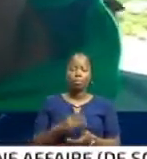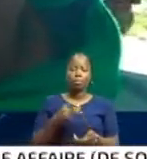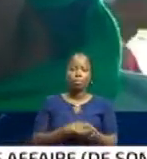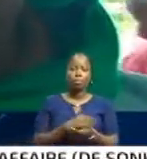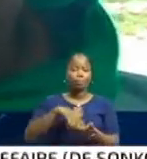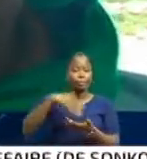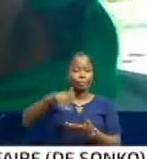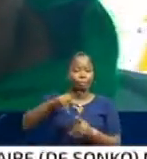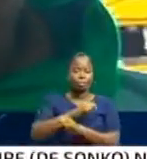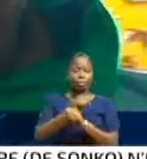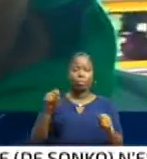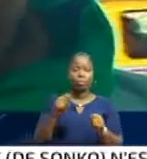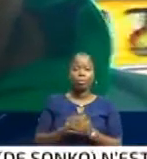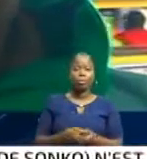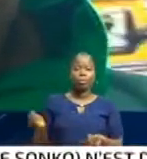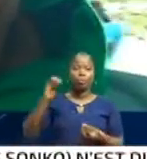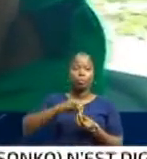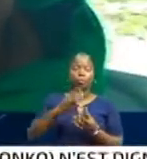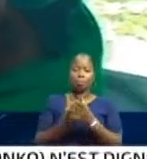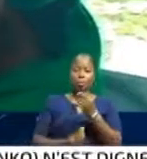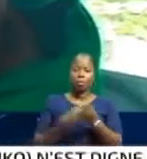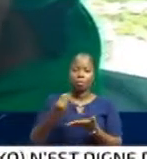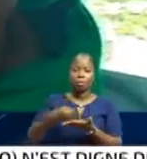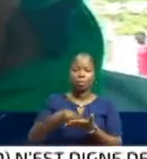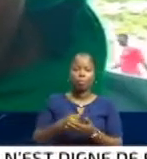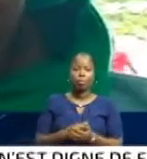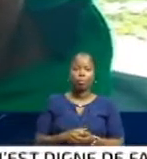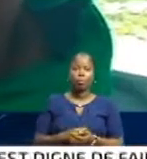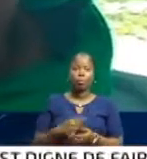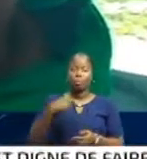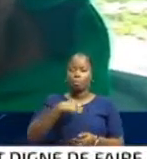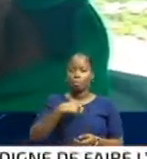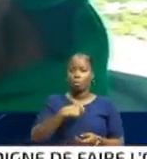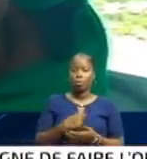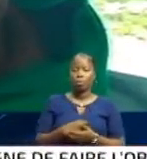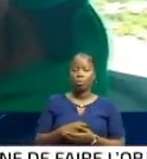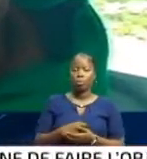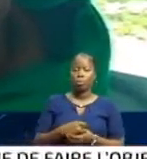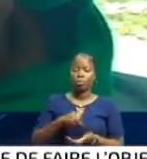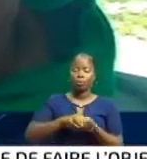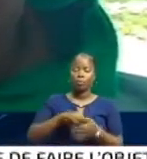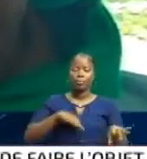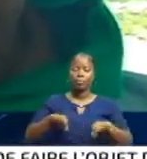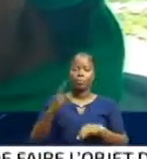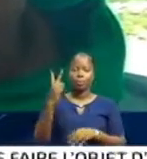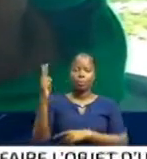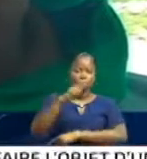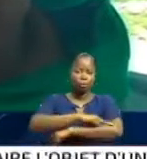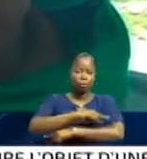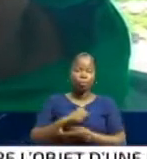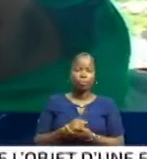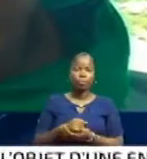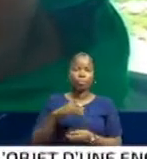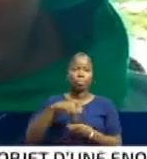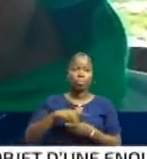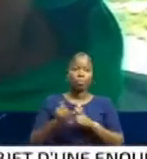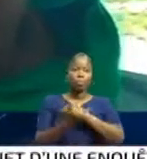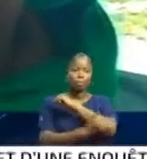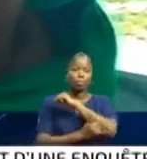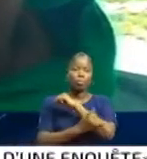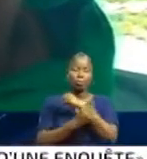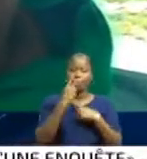il y a plus le manque d'argent que de moutons moi ça fait deux jours j'ai été à l'intérieur du pays mais j'ai vu des